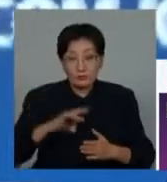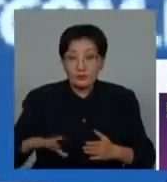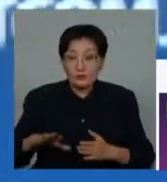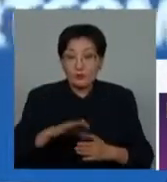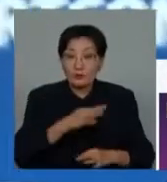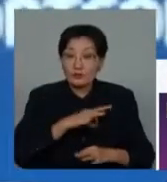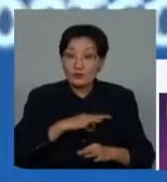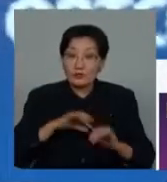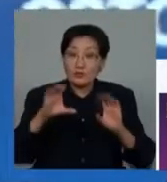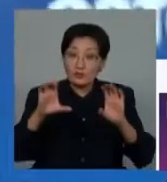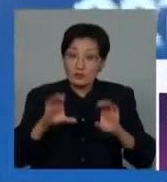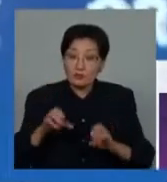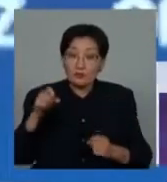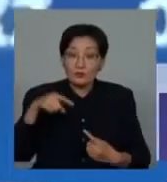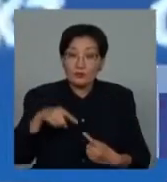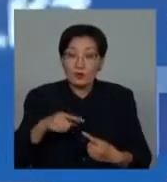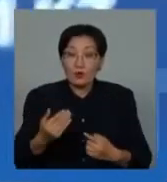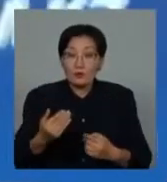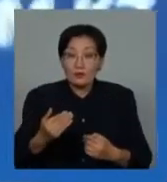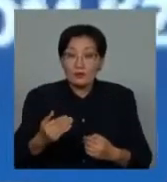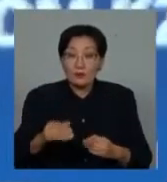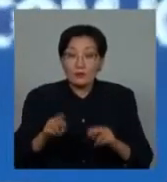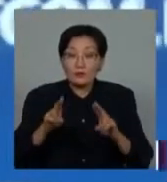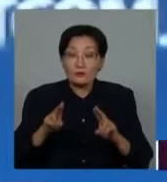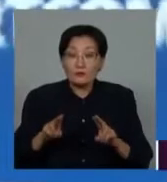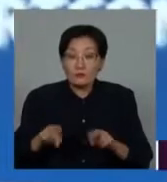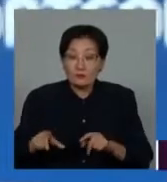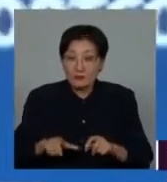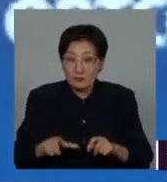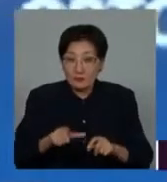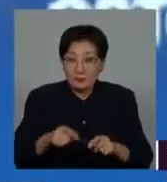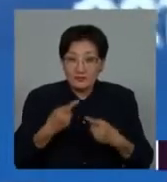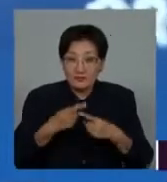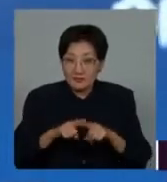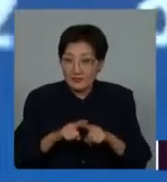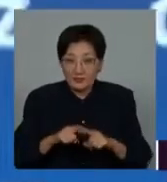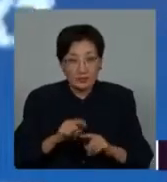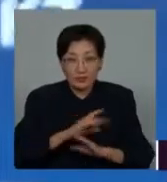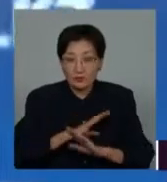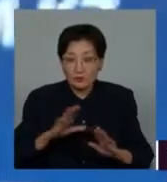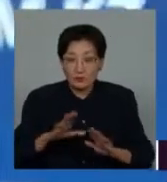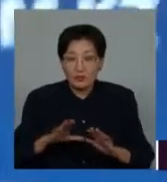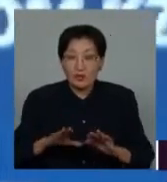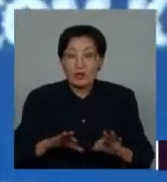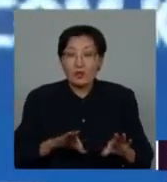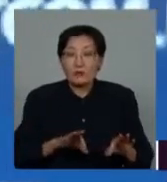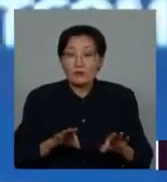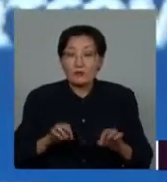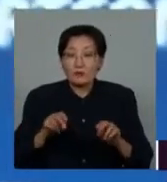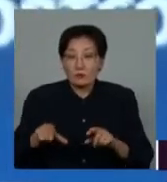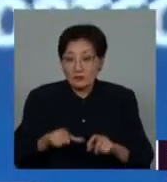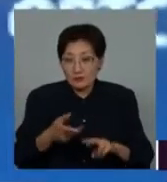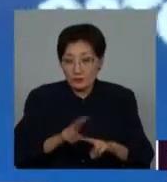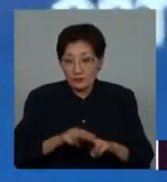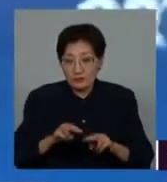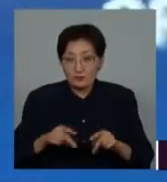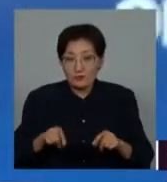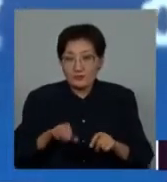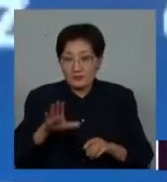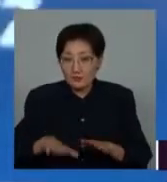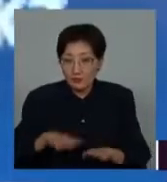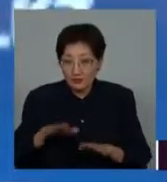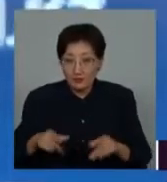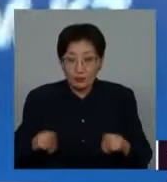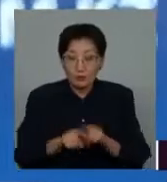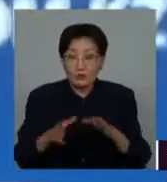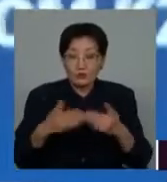Республикасының қолданыстағы заңнамасына сәйкес, олар жол қозғалысына арналған техникалық құрал болып табылмайды. Яғни жол қозғалысы туралы заң бойынша самокат сияқты көлік құрал